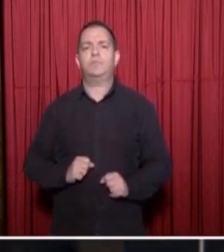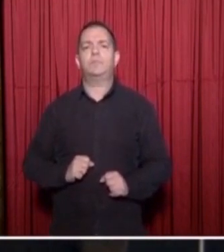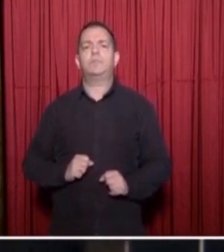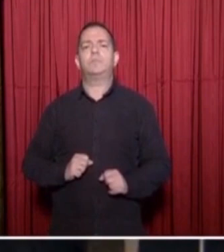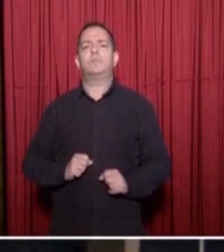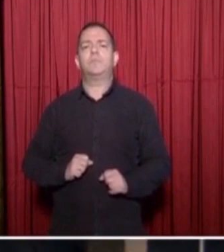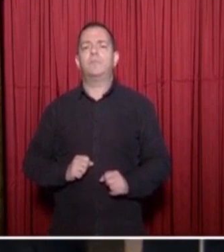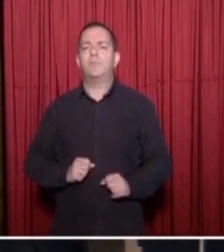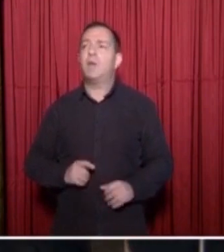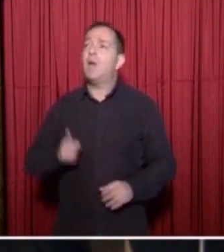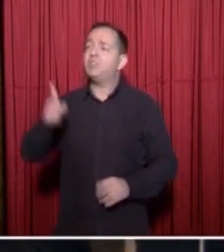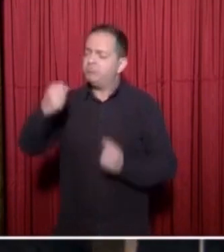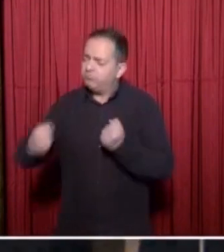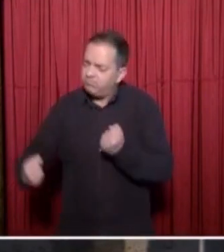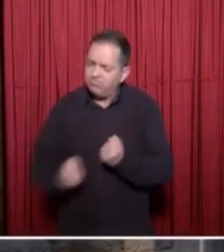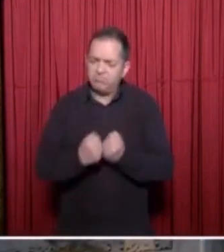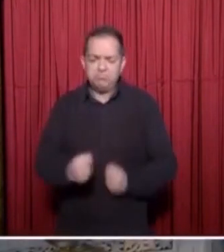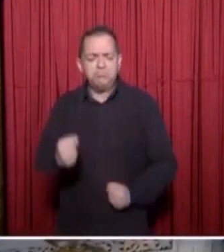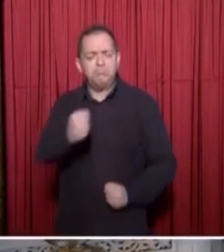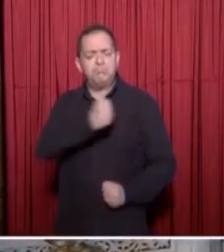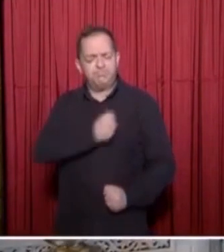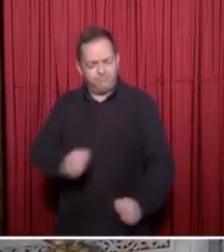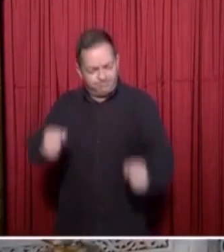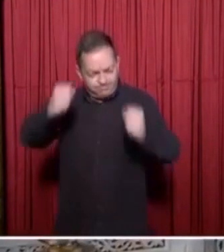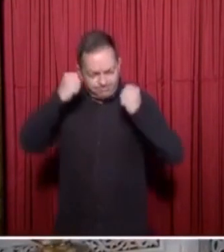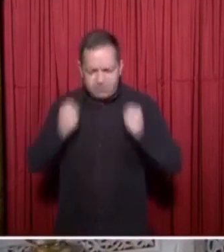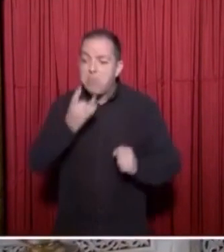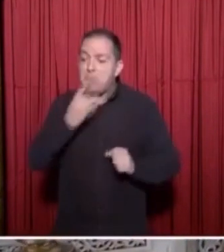πίστεως εν πέτρα με στερεώσας